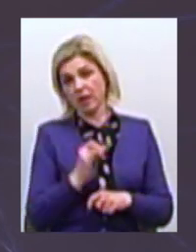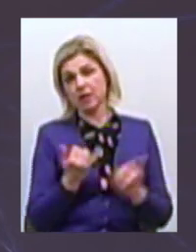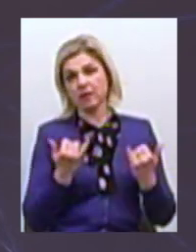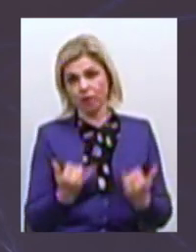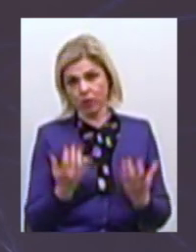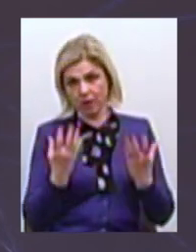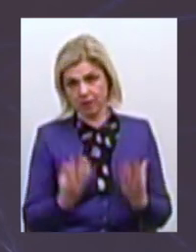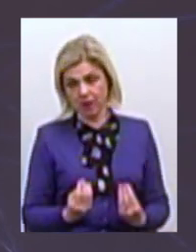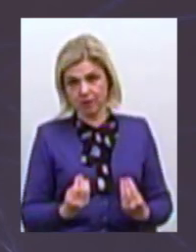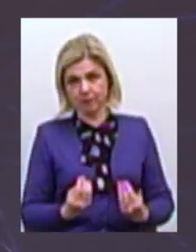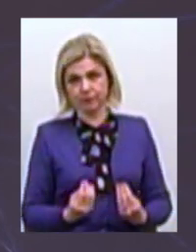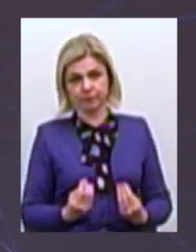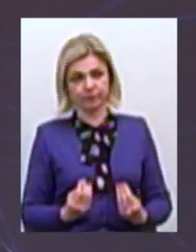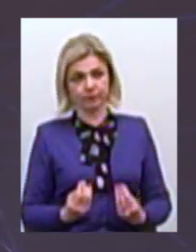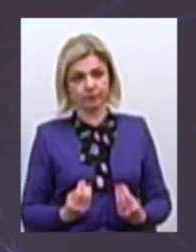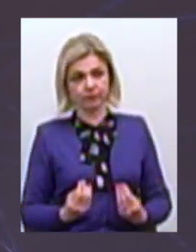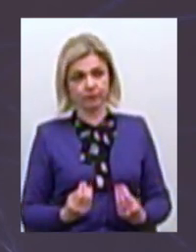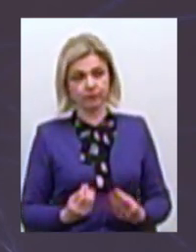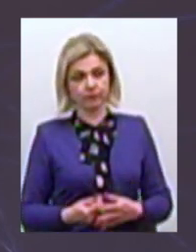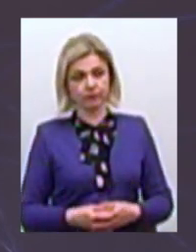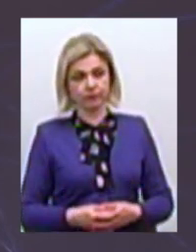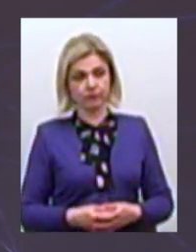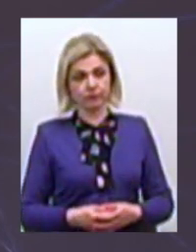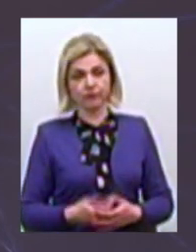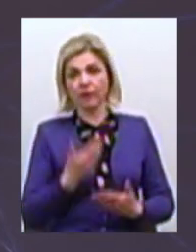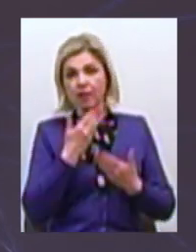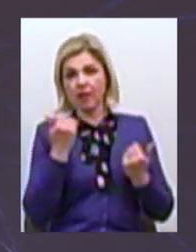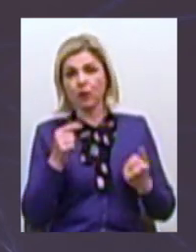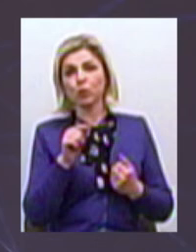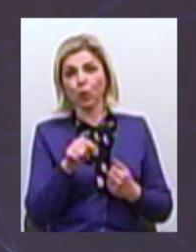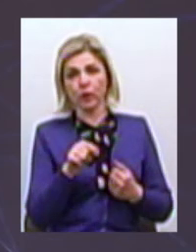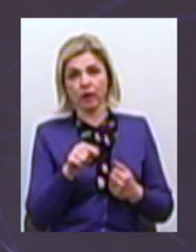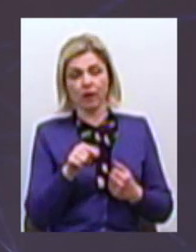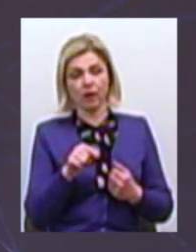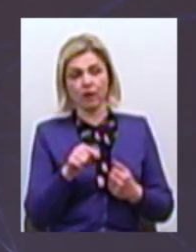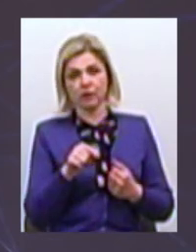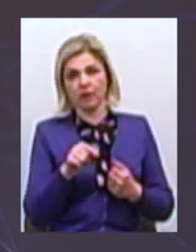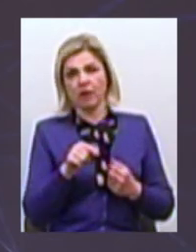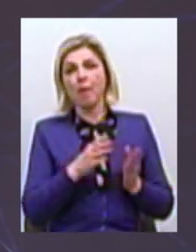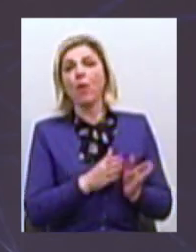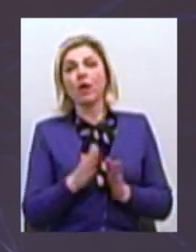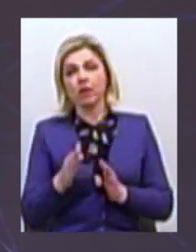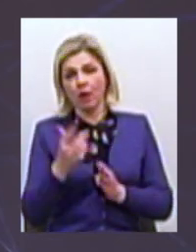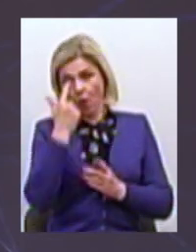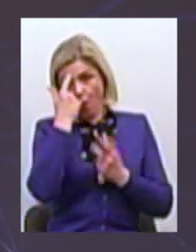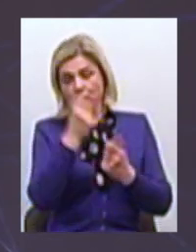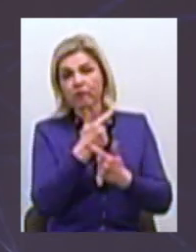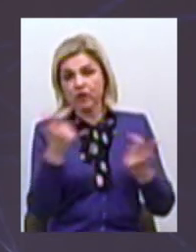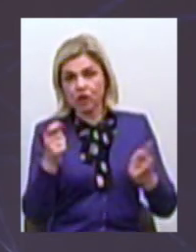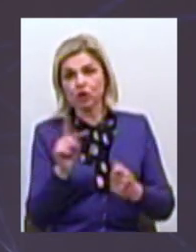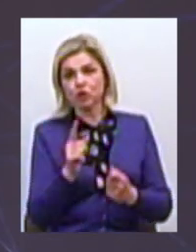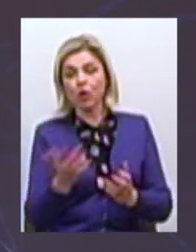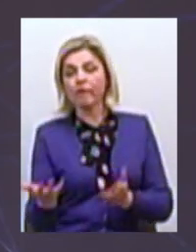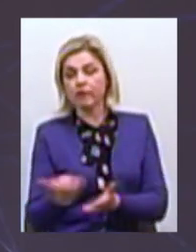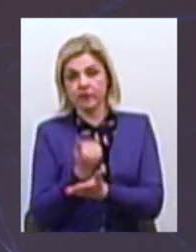день, скажем так, нет той сети оповещения. То есть для того, чтобы мы подобрали труп животного